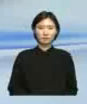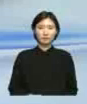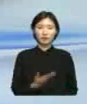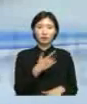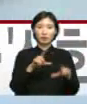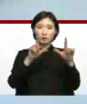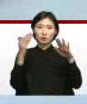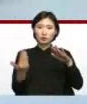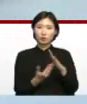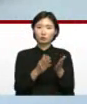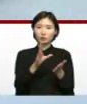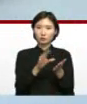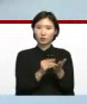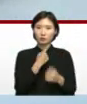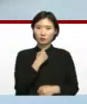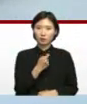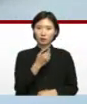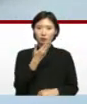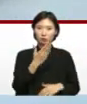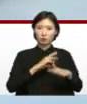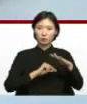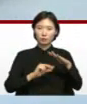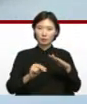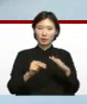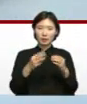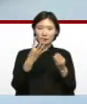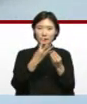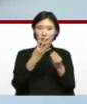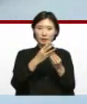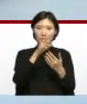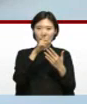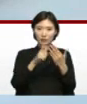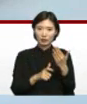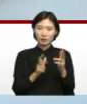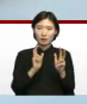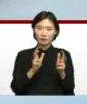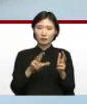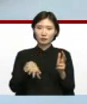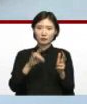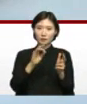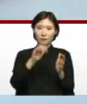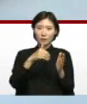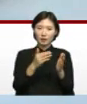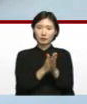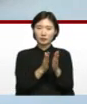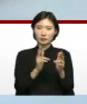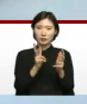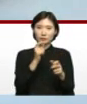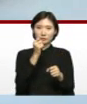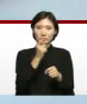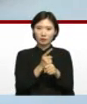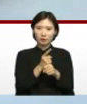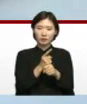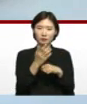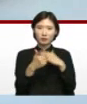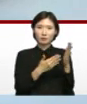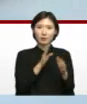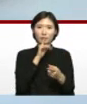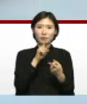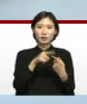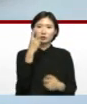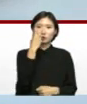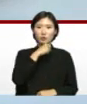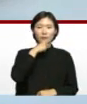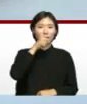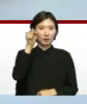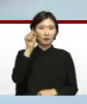강동구 최대 현안이 어떤 9 호선 4단계 사업이 첫 발걸음을 뗐습니다 사업성을 가늠할 예비타당성 조사를